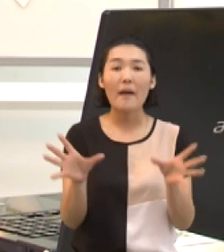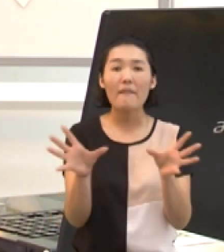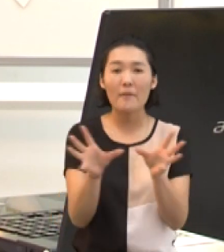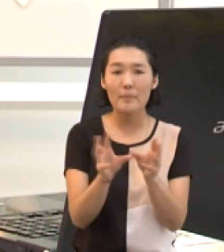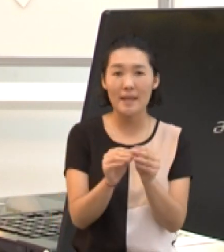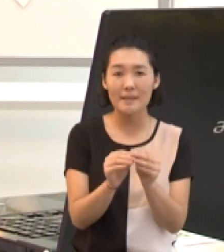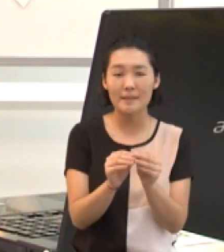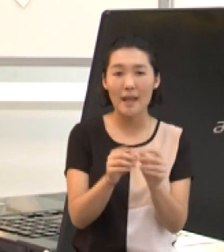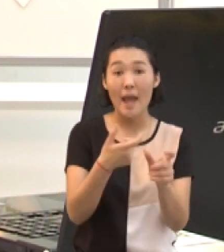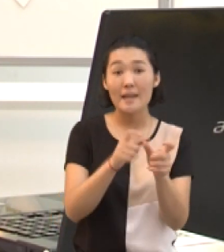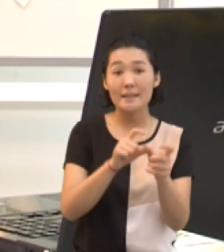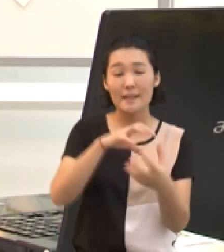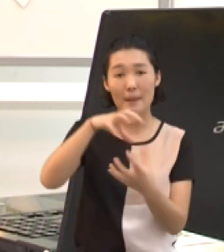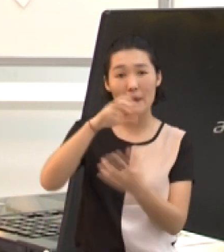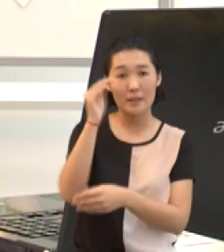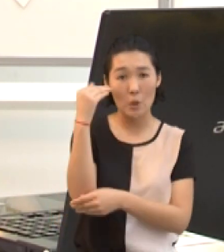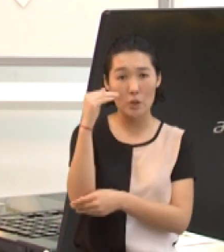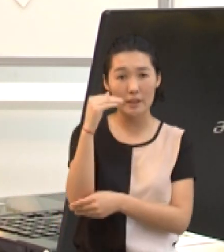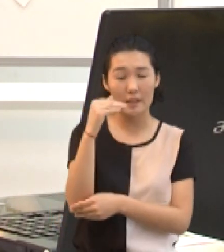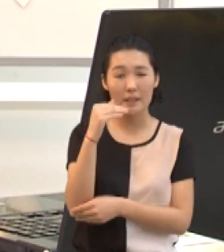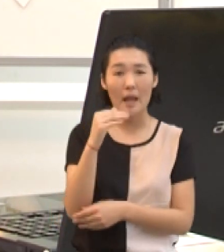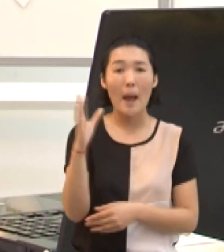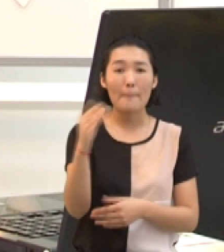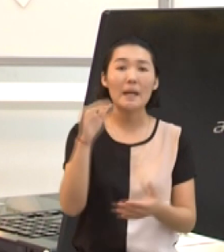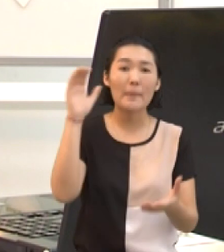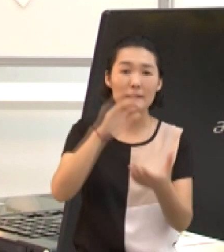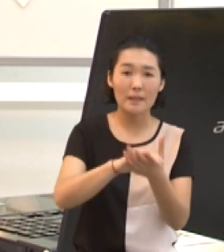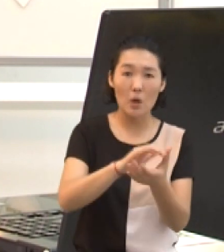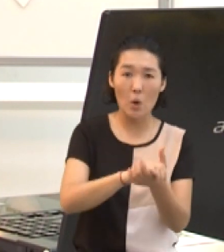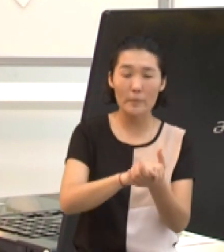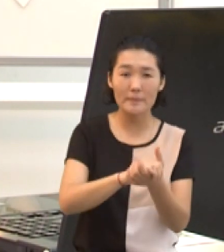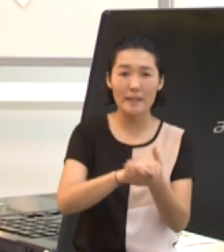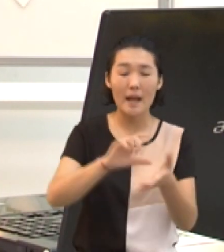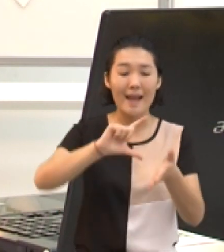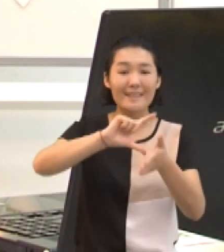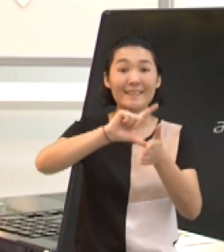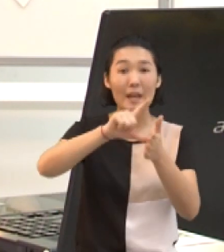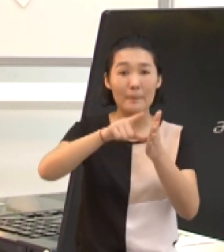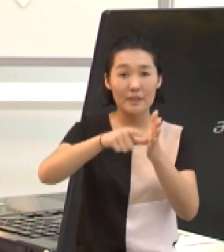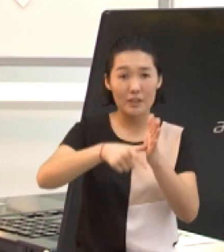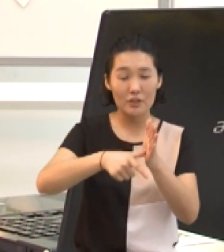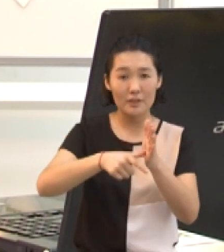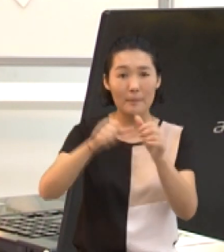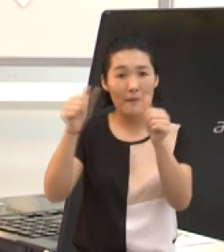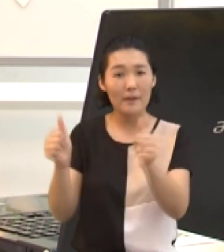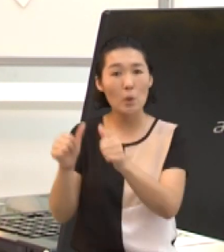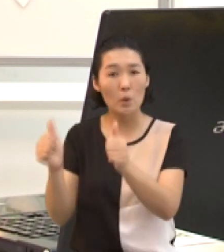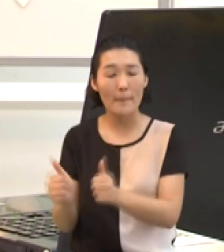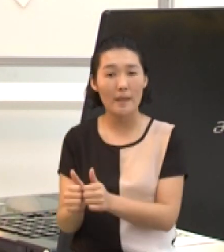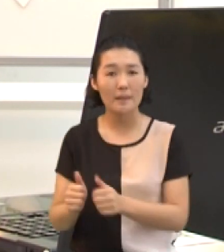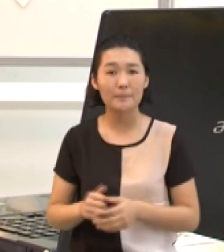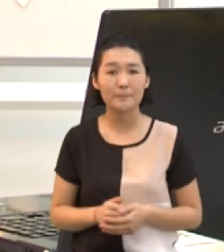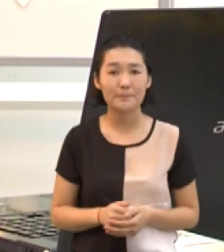Вместе с этой матрешкой мы познакомимся с геометрическими